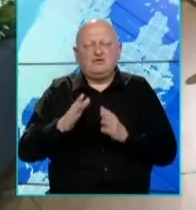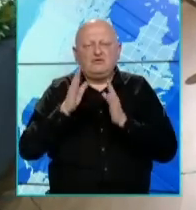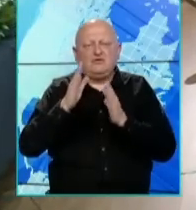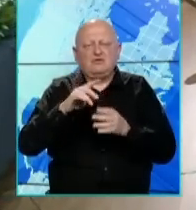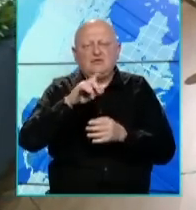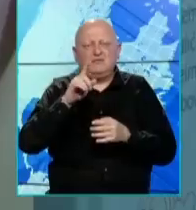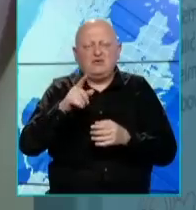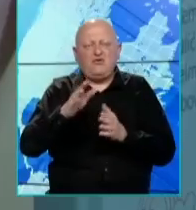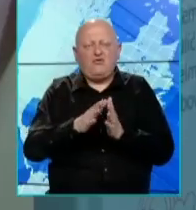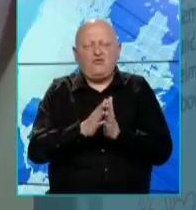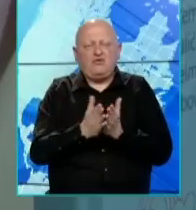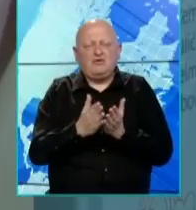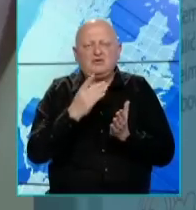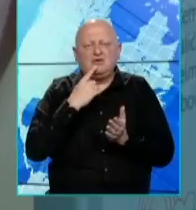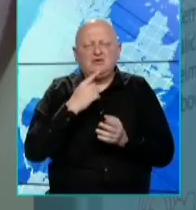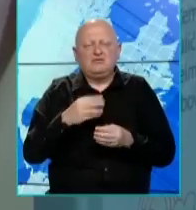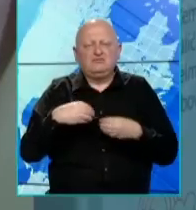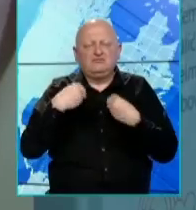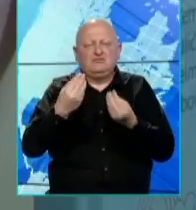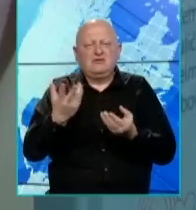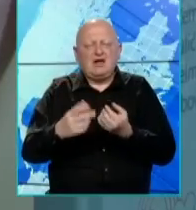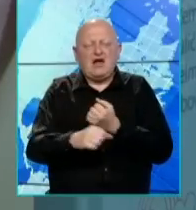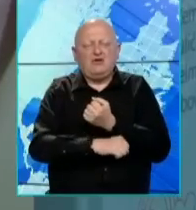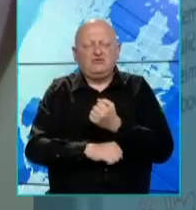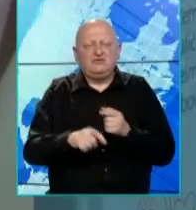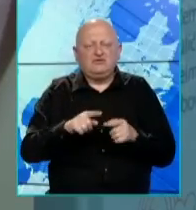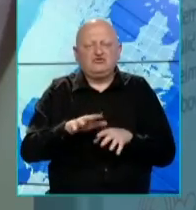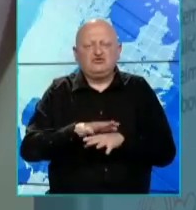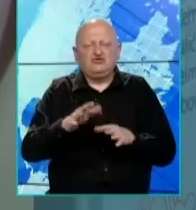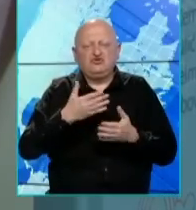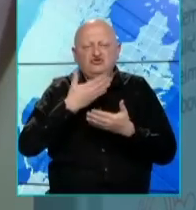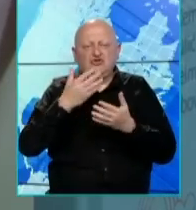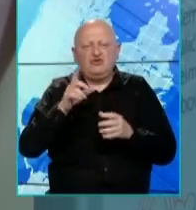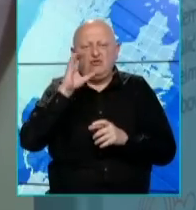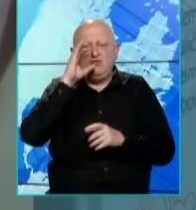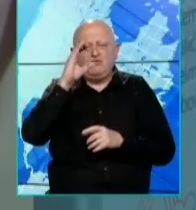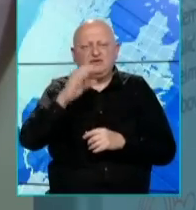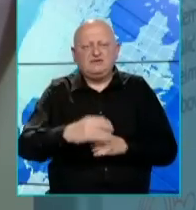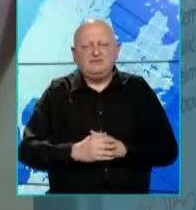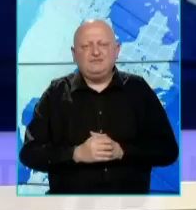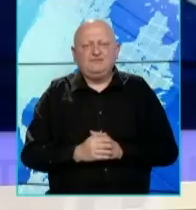i kroz pisanje ove knjige, koja je namijenjena kako studentima, tako i široj čitalačkoj publici.